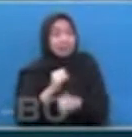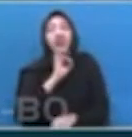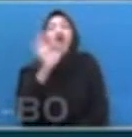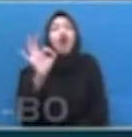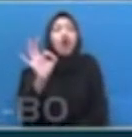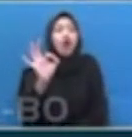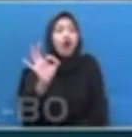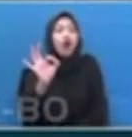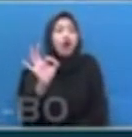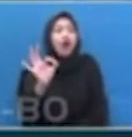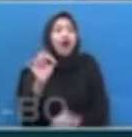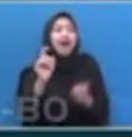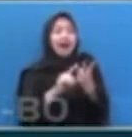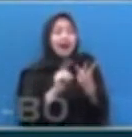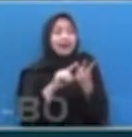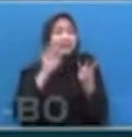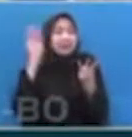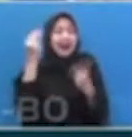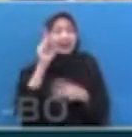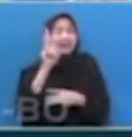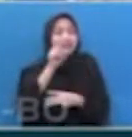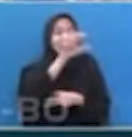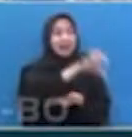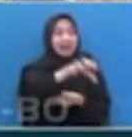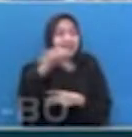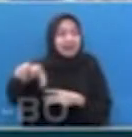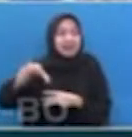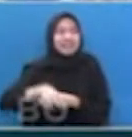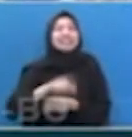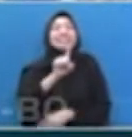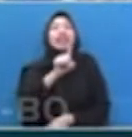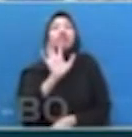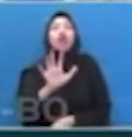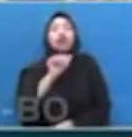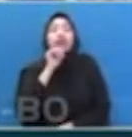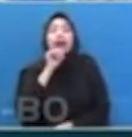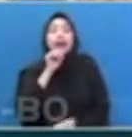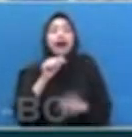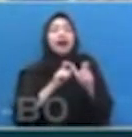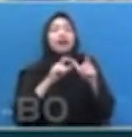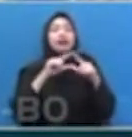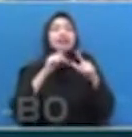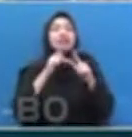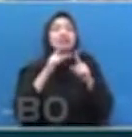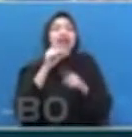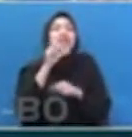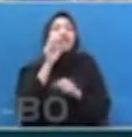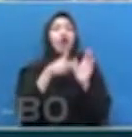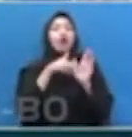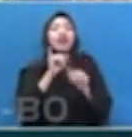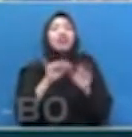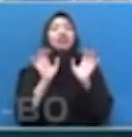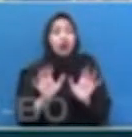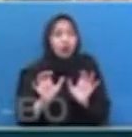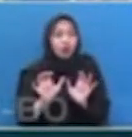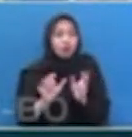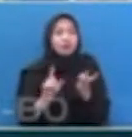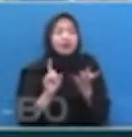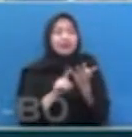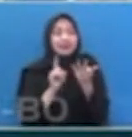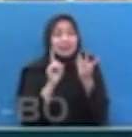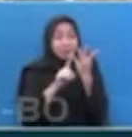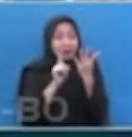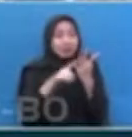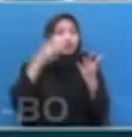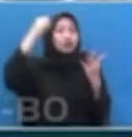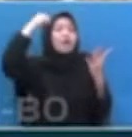pemilu 2024. Apalagi melihat sejarah Nasdem yang membela mantan Gubernur DKI Jakarta Basuki Cahayapurnama atau Ahok di